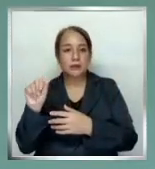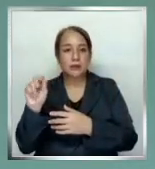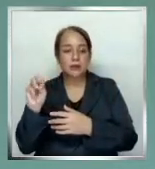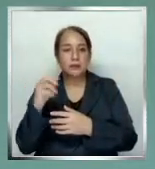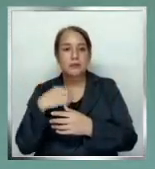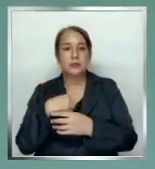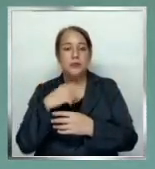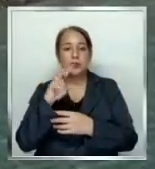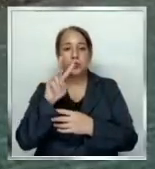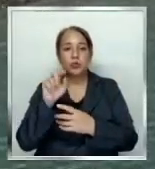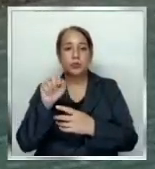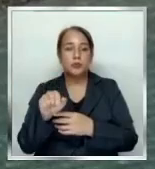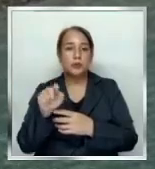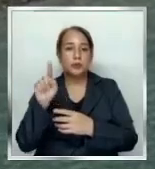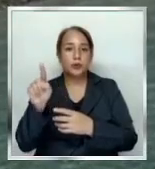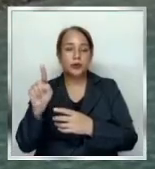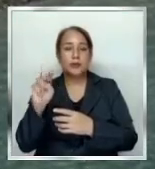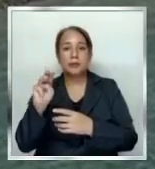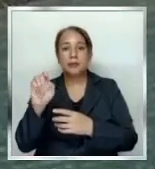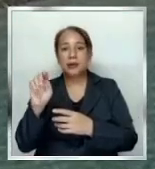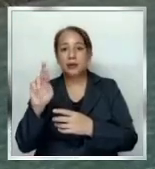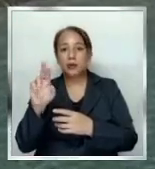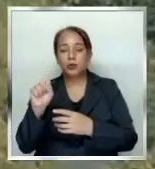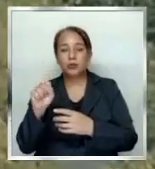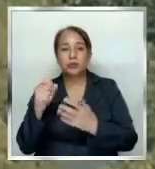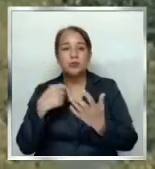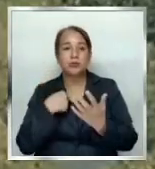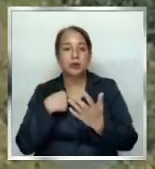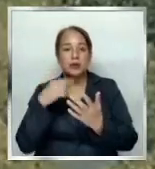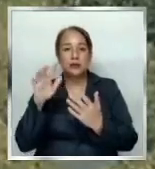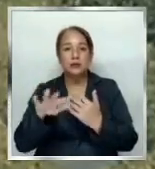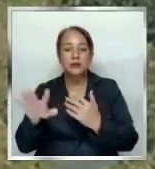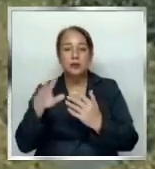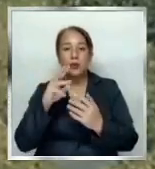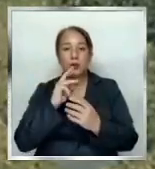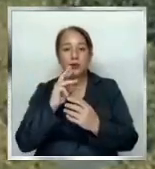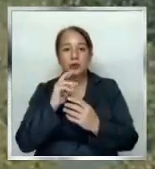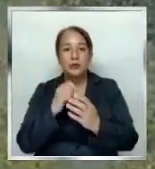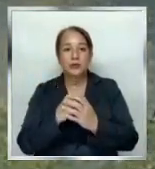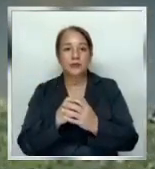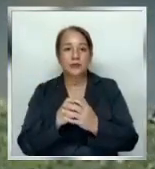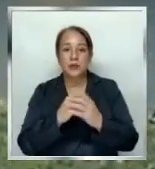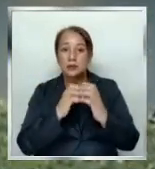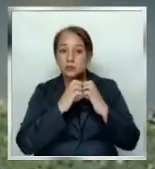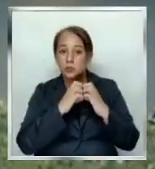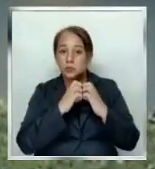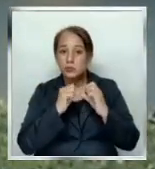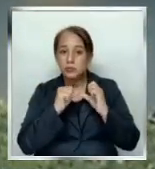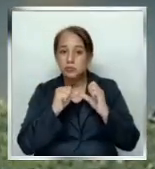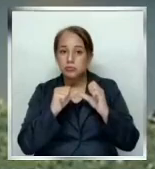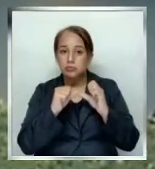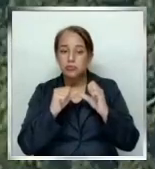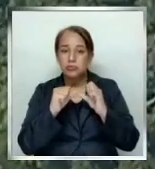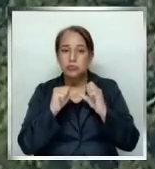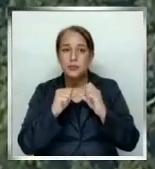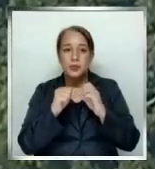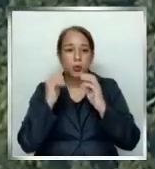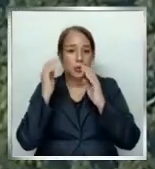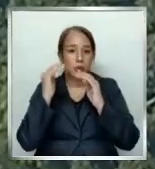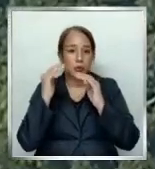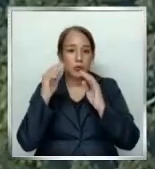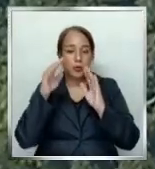201.47 meters ang level ng tubig sa nasabing dam. Mga kapuso, patuloy po yung inaasahang pagbaba niyan